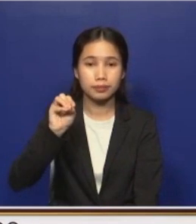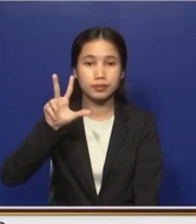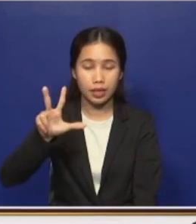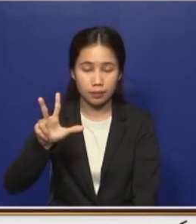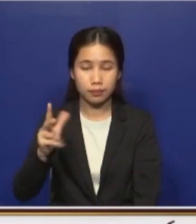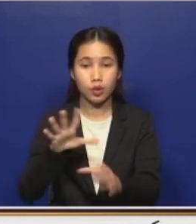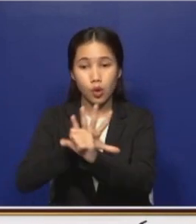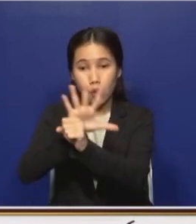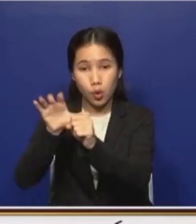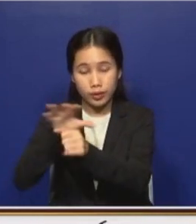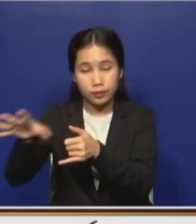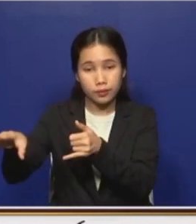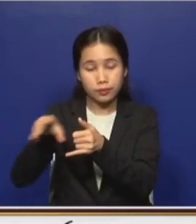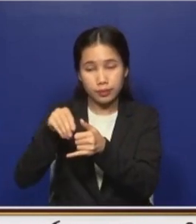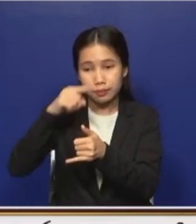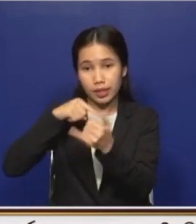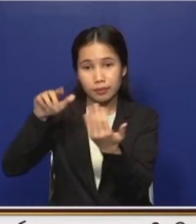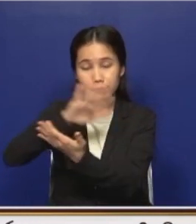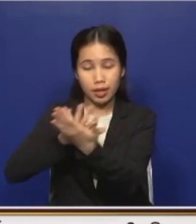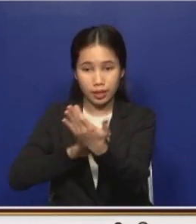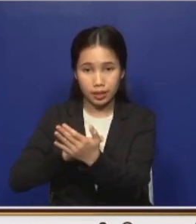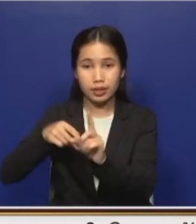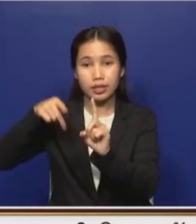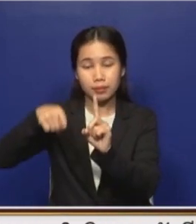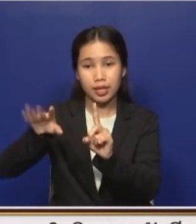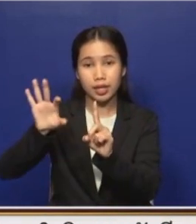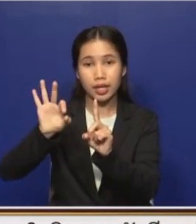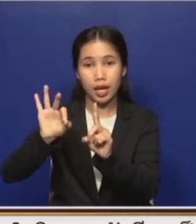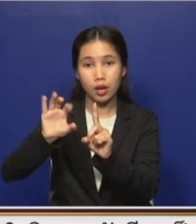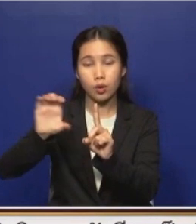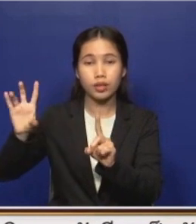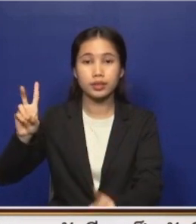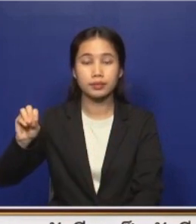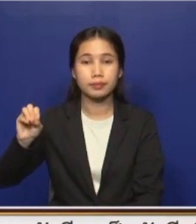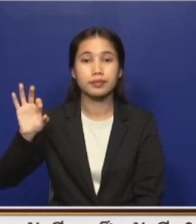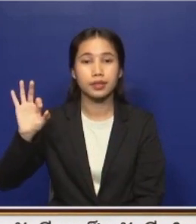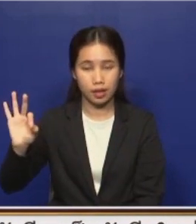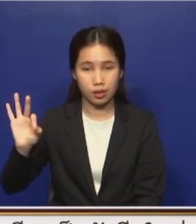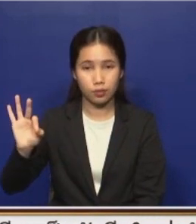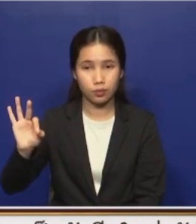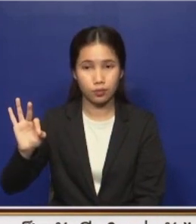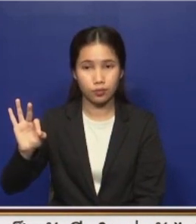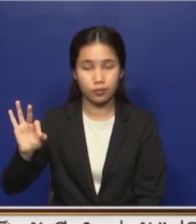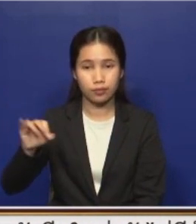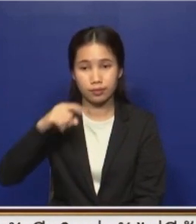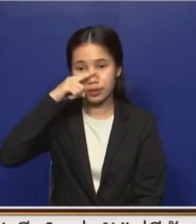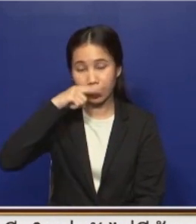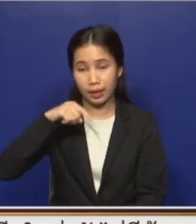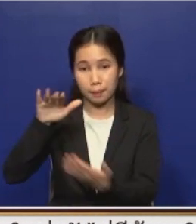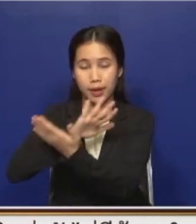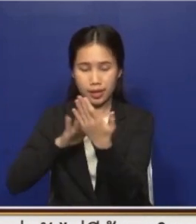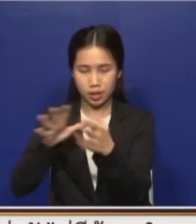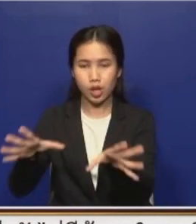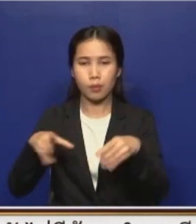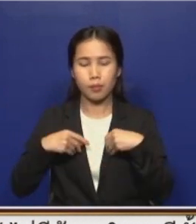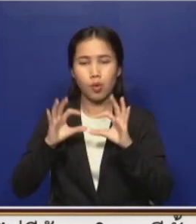อยู่กับบ้านเพื่อที่ว่าไม่ให้โควิดระบาดท่านจำได้ไหมว่าโควิดระบาดตอนนั้นไปอยู่ที่ไหนฮะสนามมวย